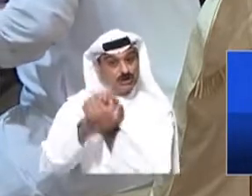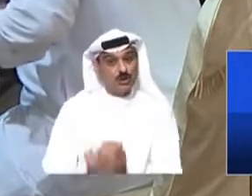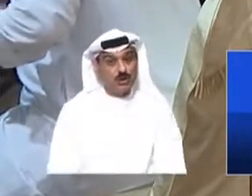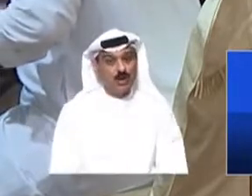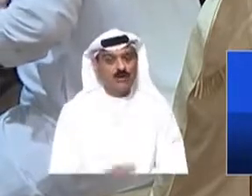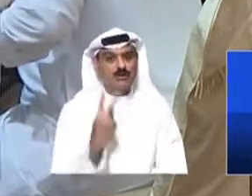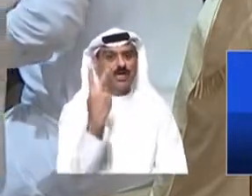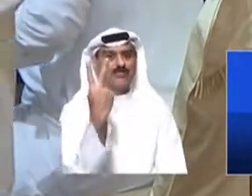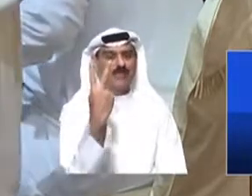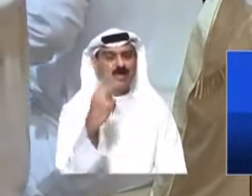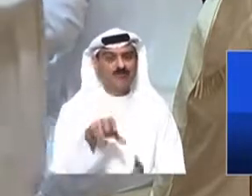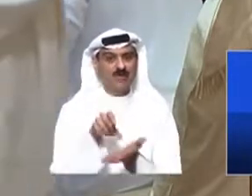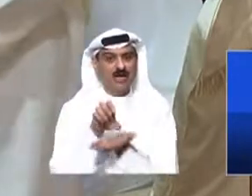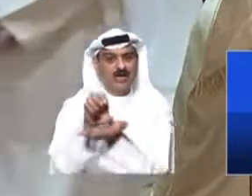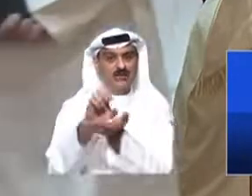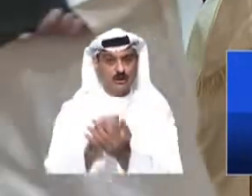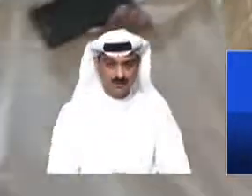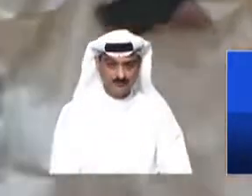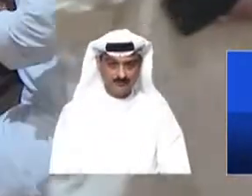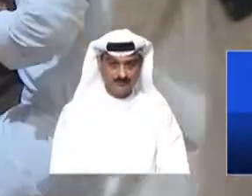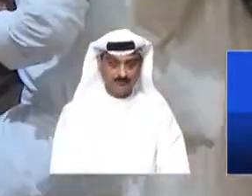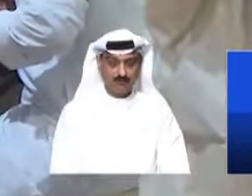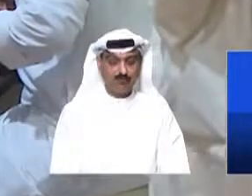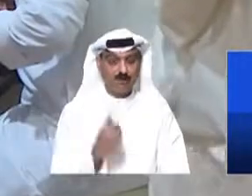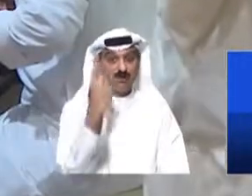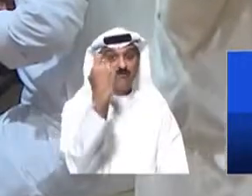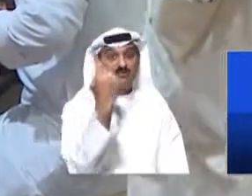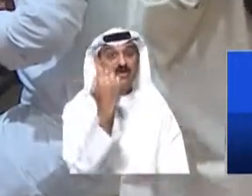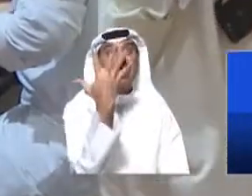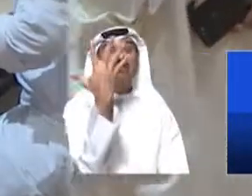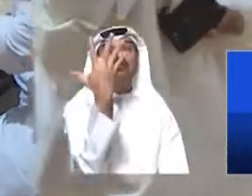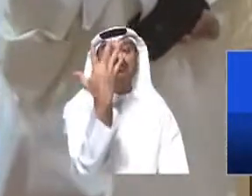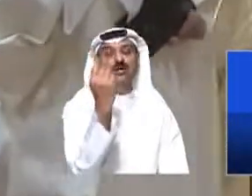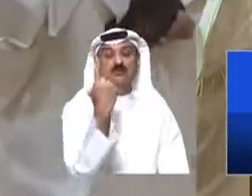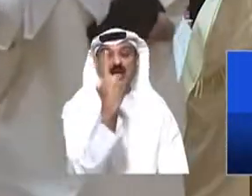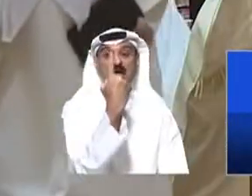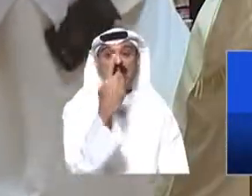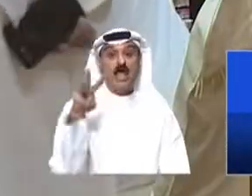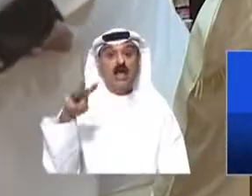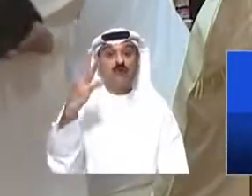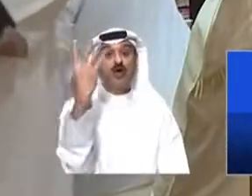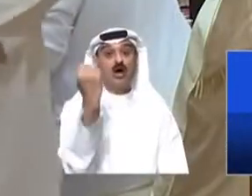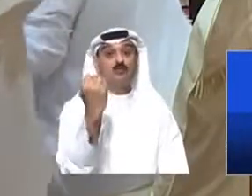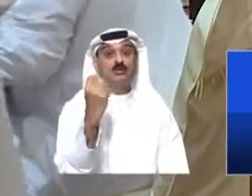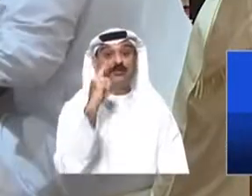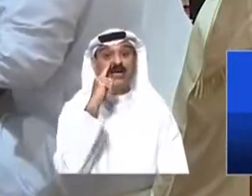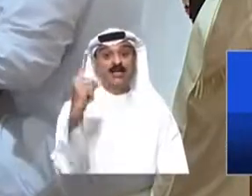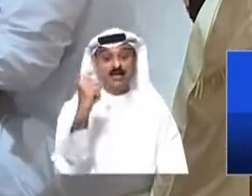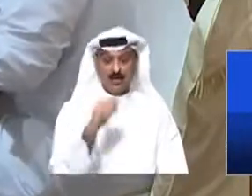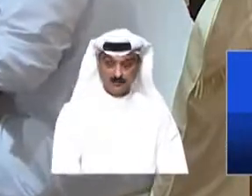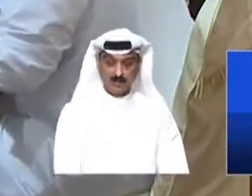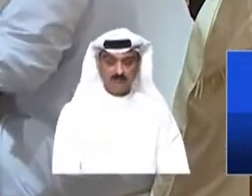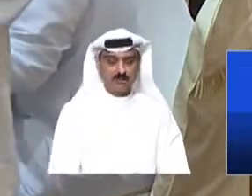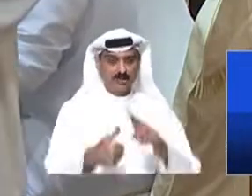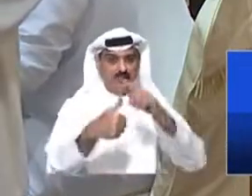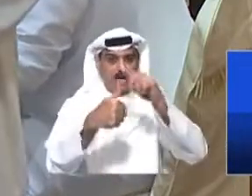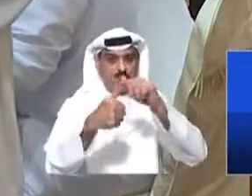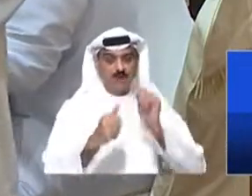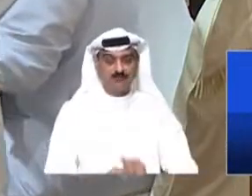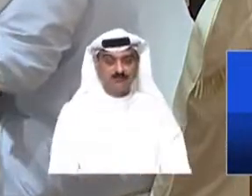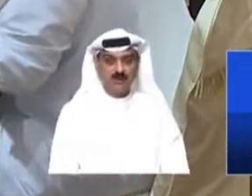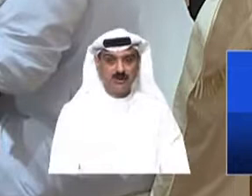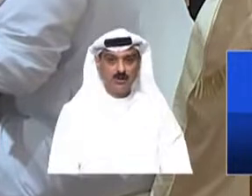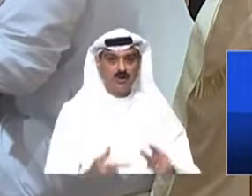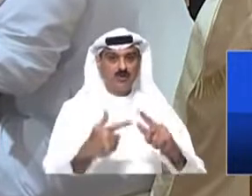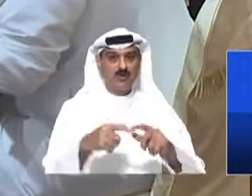الزوجي اللي هو بالنسبه حق هذا، وعندنا اللي هو 1500 الاول وال 1500، وعندنا بالنسبه حق الدامه عندنا